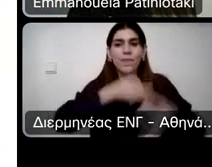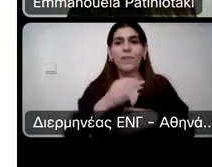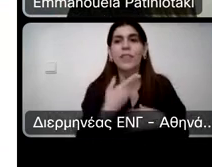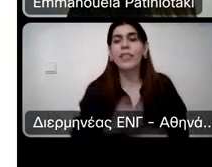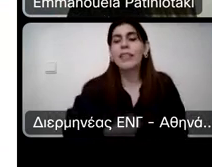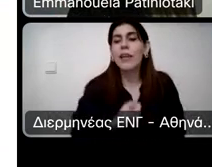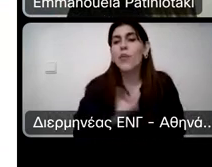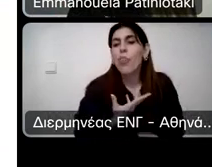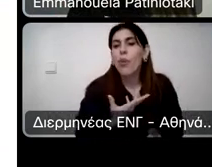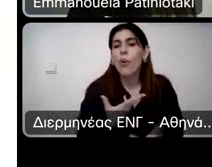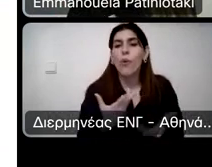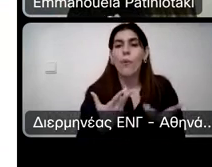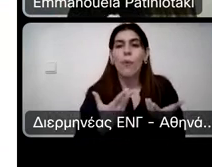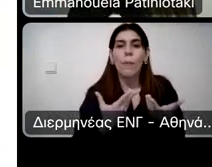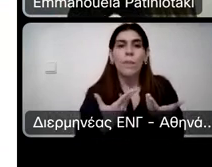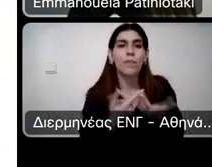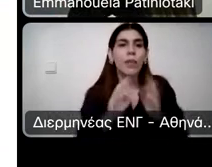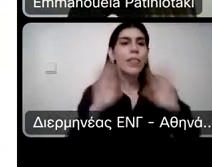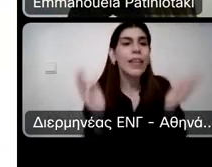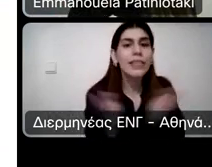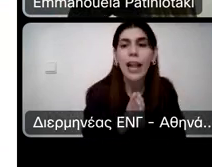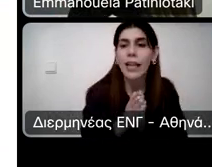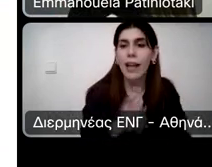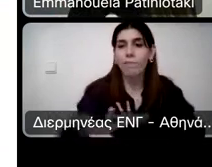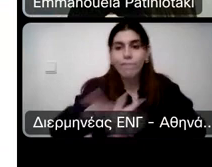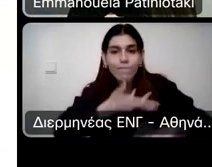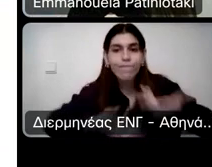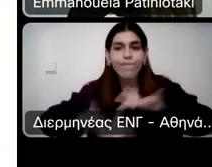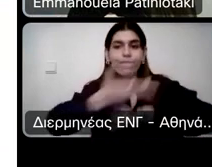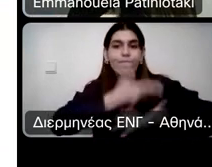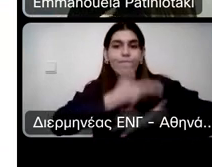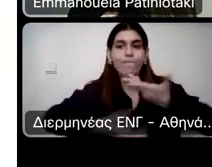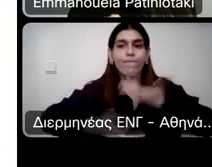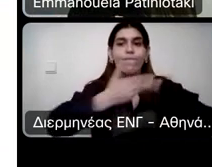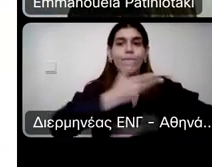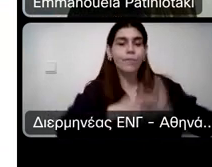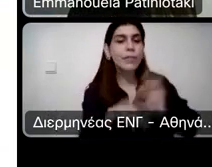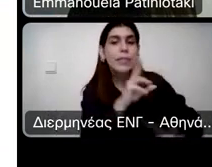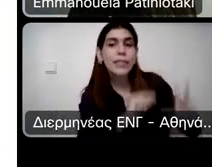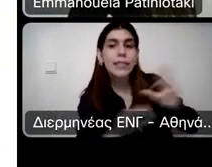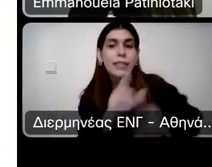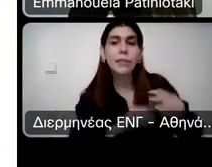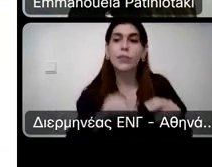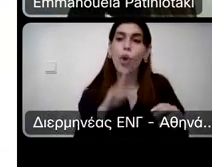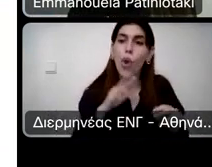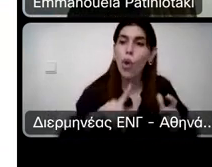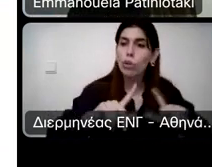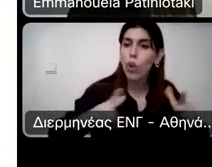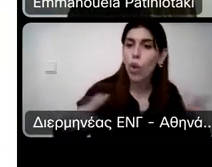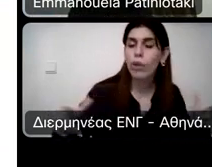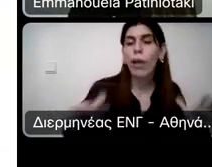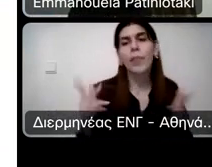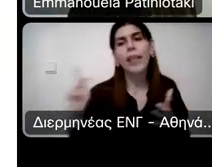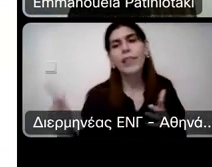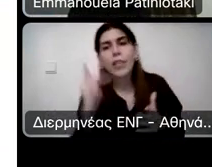ότι γενικότερα στις συζητήσεις που γίνονται στο χώρο της γλωσσολογίας, της κοινωνιογλωσσολογίας και